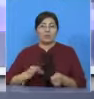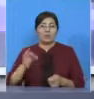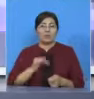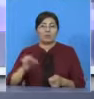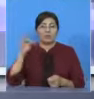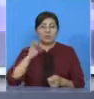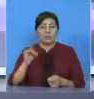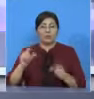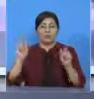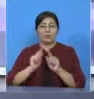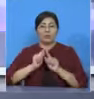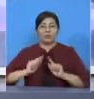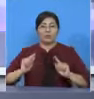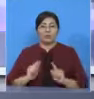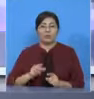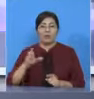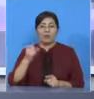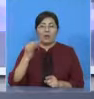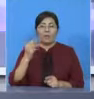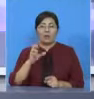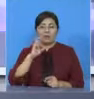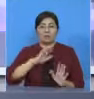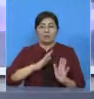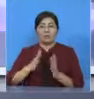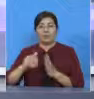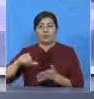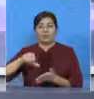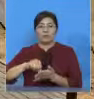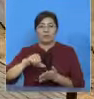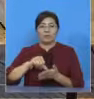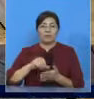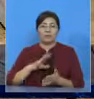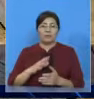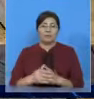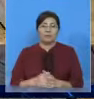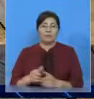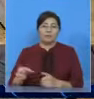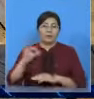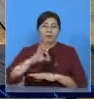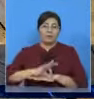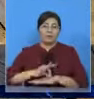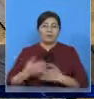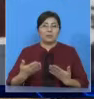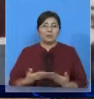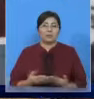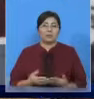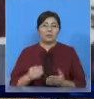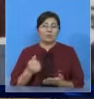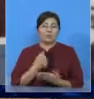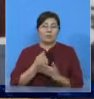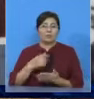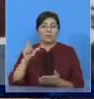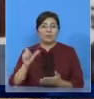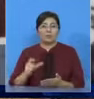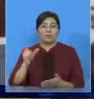tarihi ülketanu muzeyi men Bayışıp kitapkanasının müşelerde qatıstı. Elimizdің батыс аймағын мекен еткен билер мен батырлар